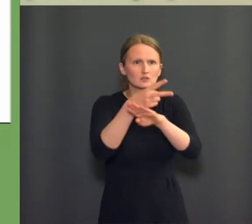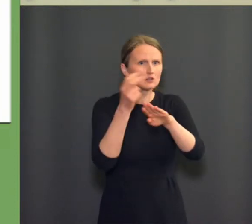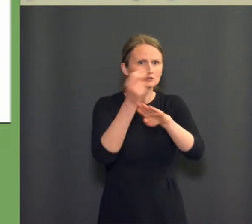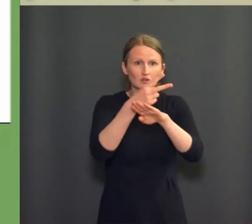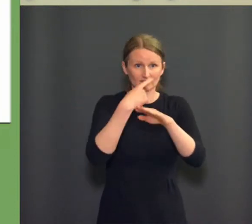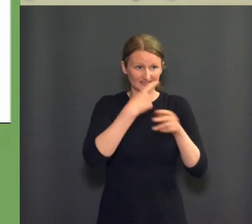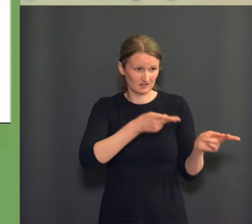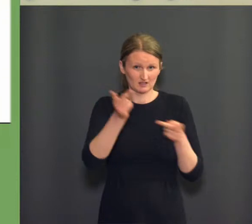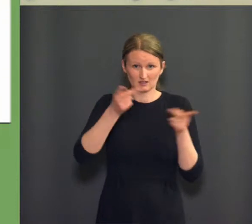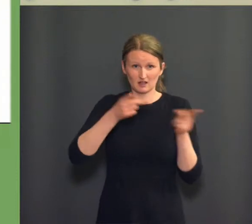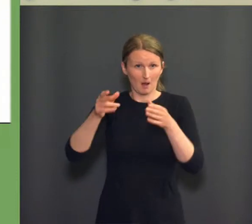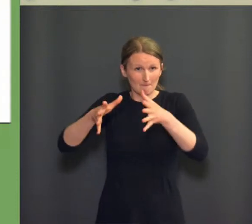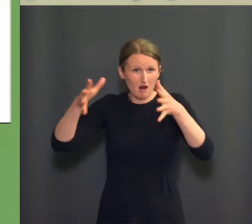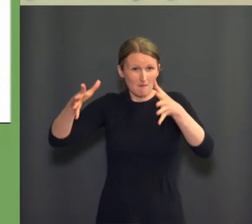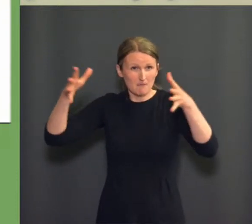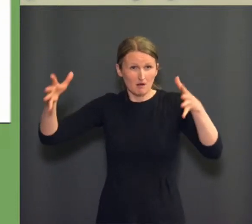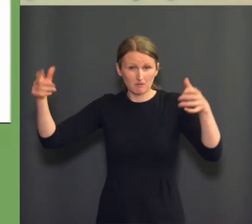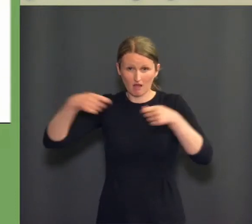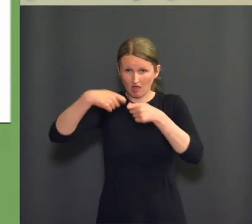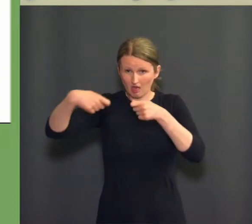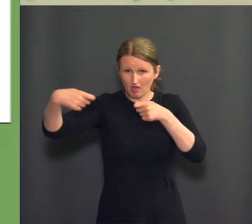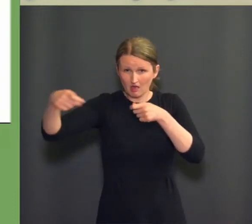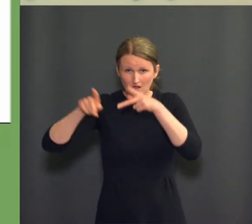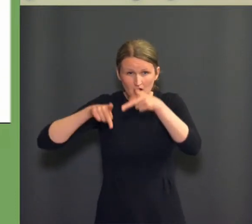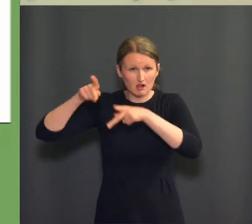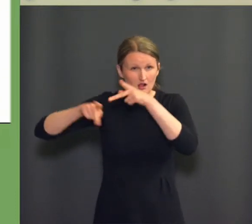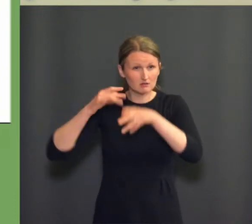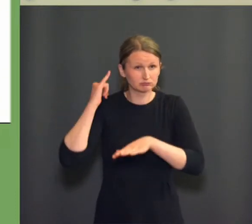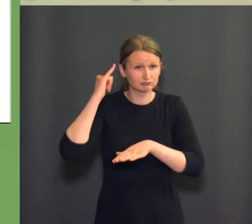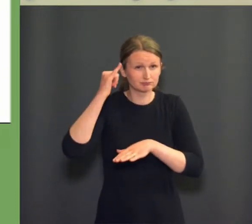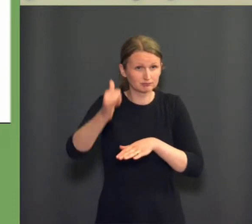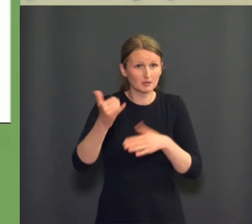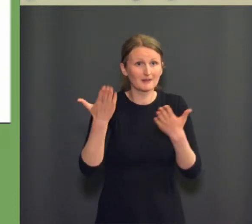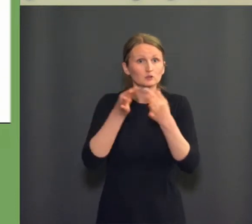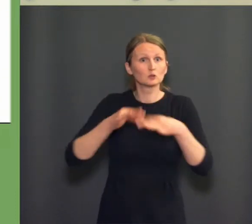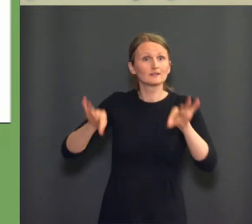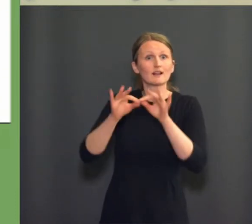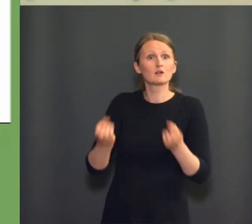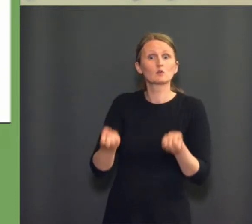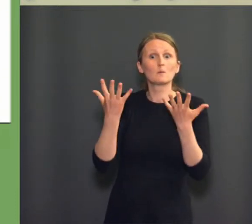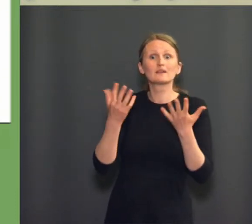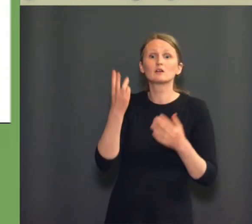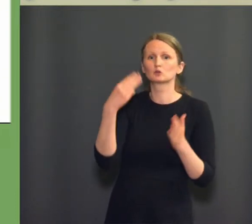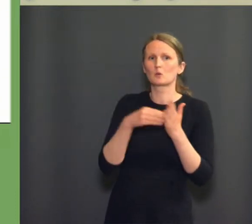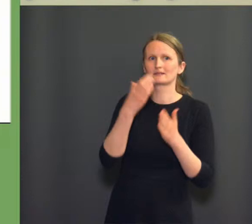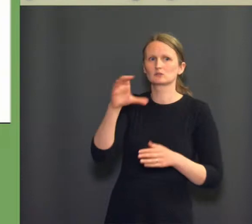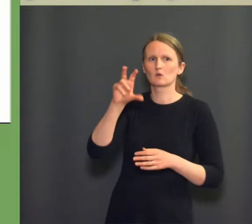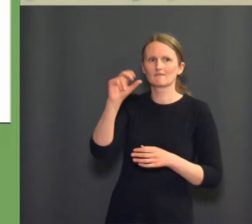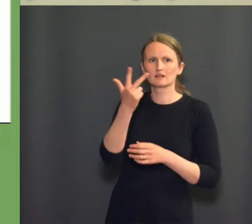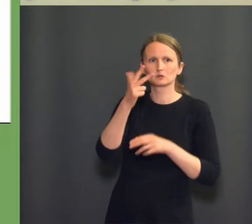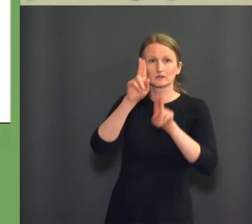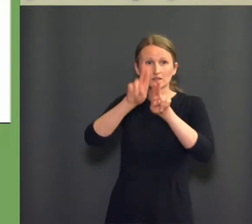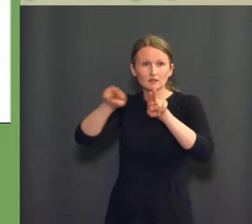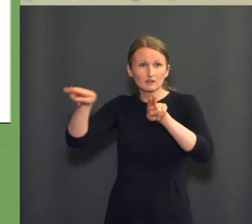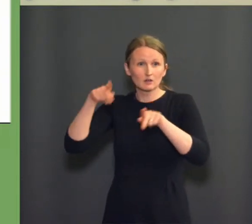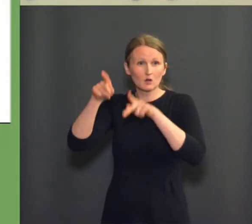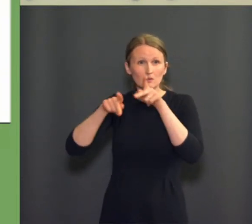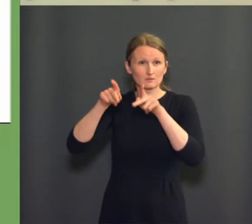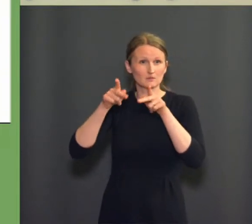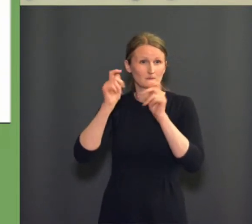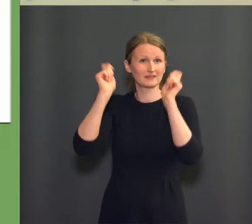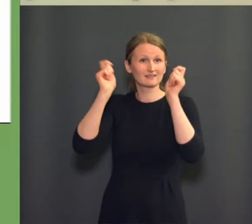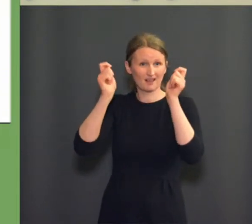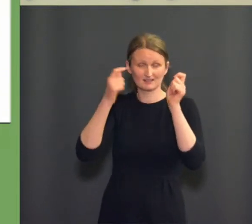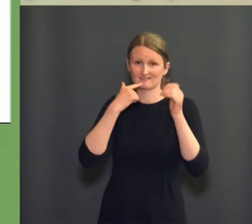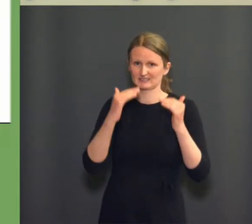actuellement 3128 patients hospitalisés pour cause de Covid, ce qui est une augmentation de 6%. Et